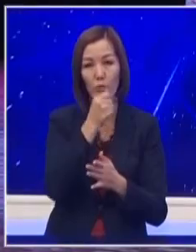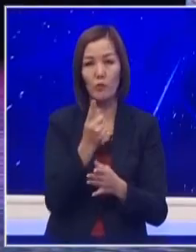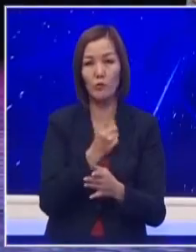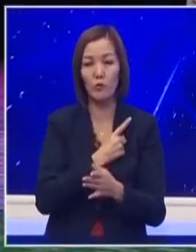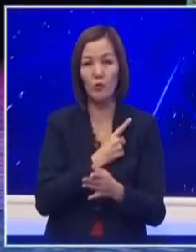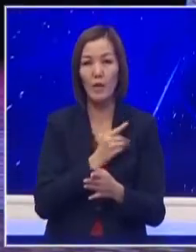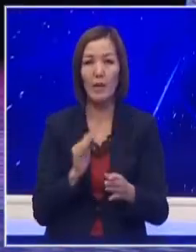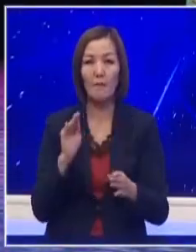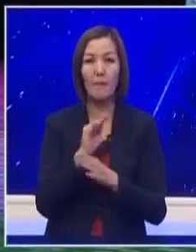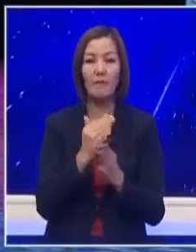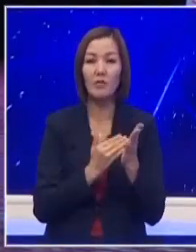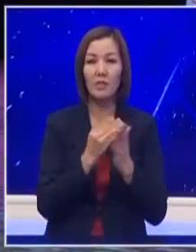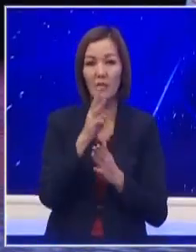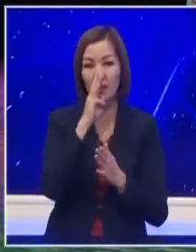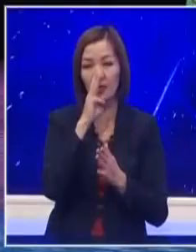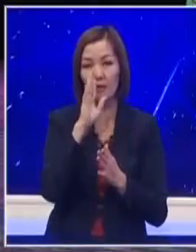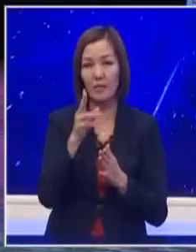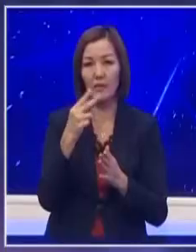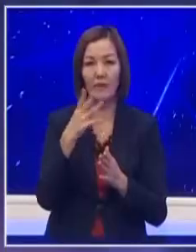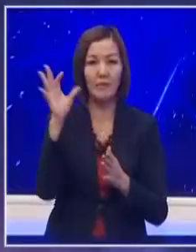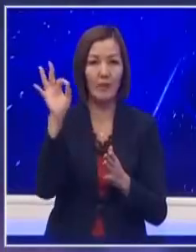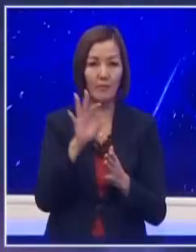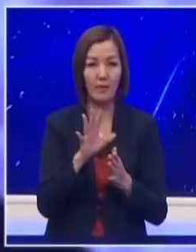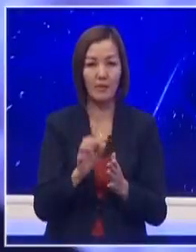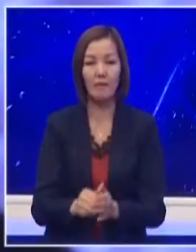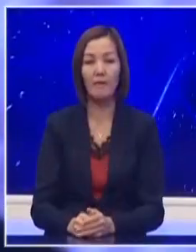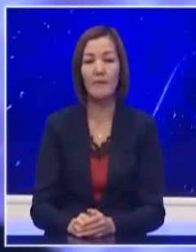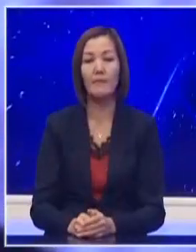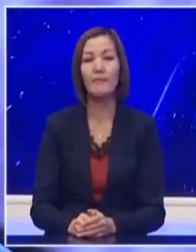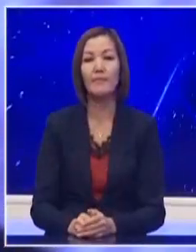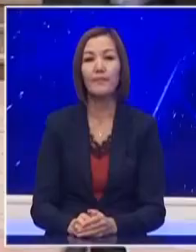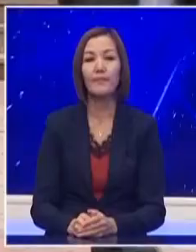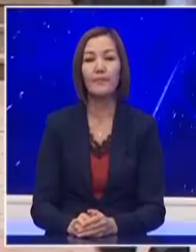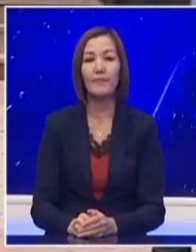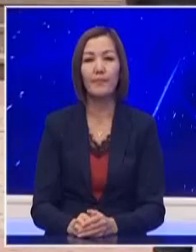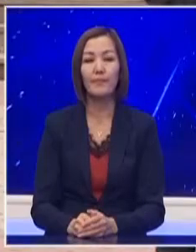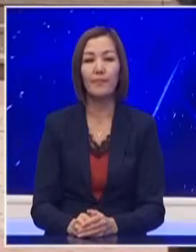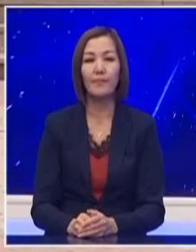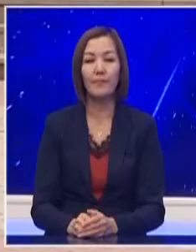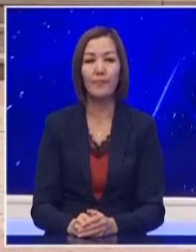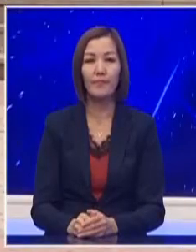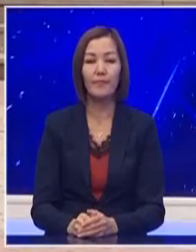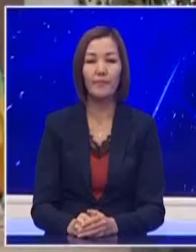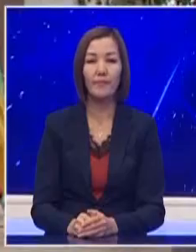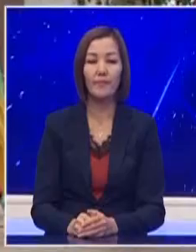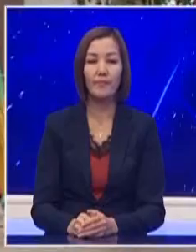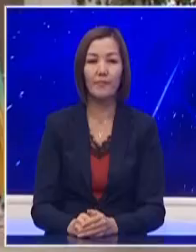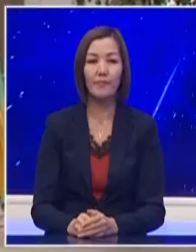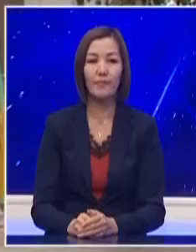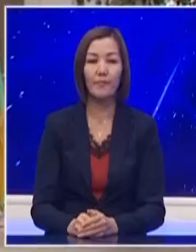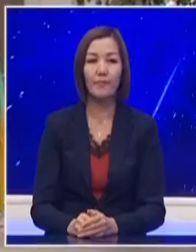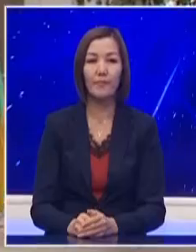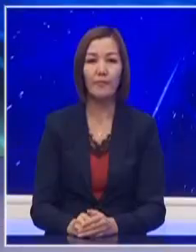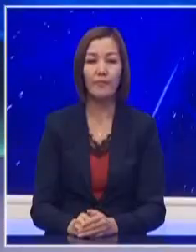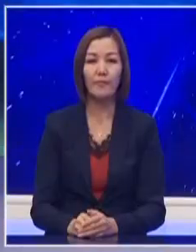ждет Очередное повышение заработной платы на 25 процентов Нина буранбаева Диана турлыбек жезланд шенгенч телеканал